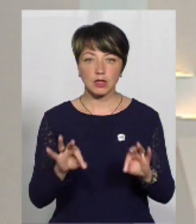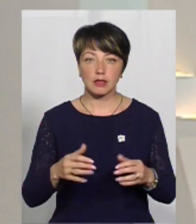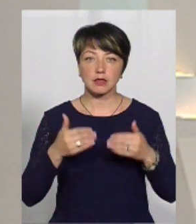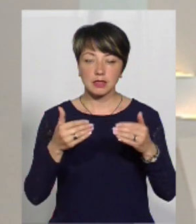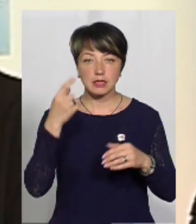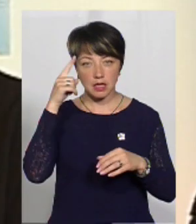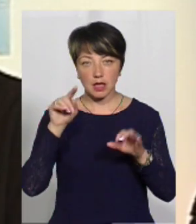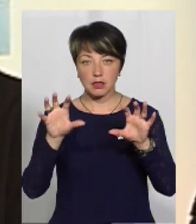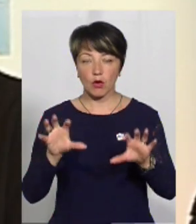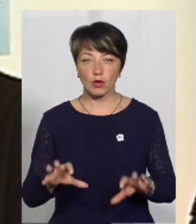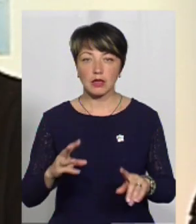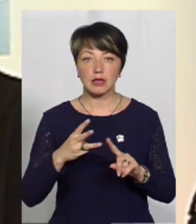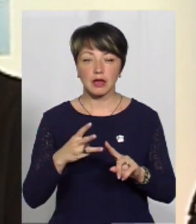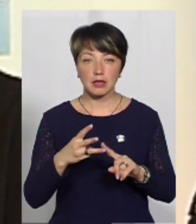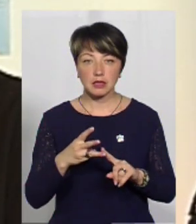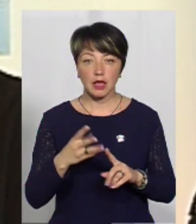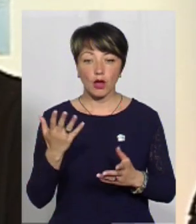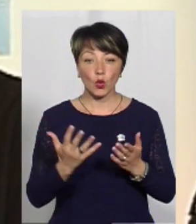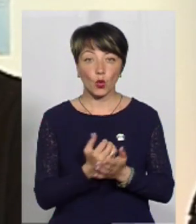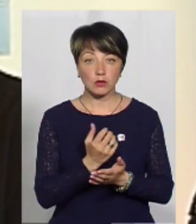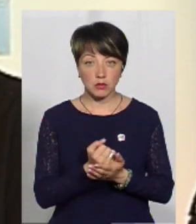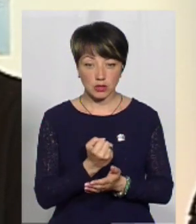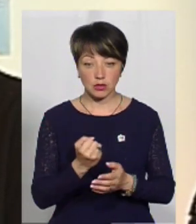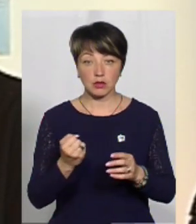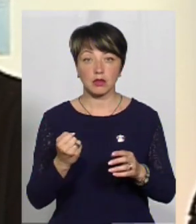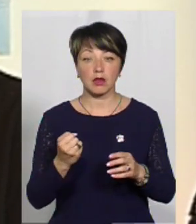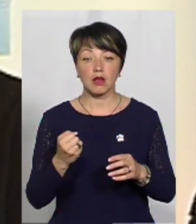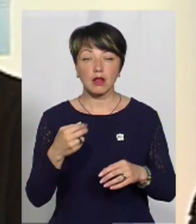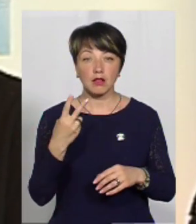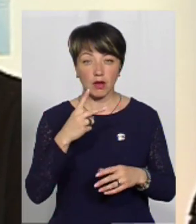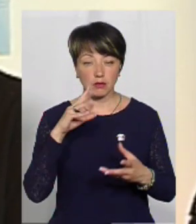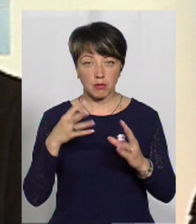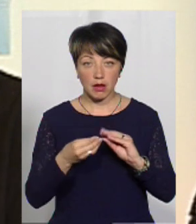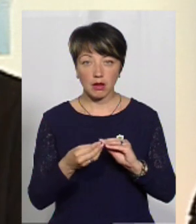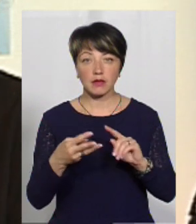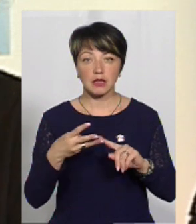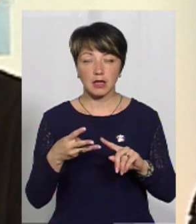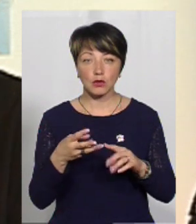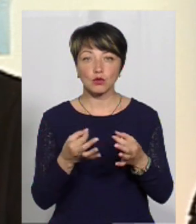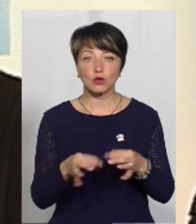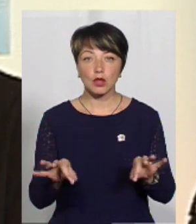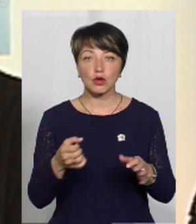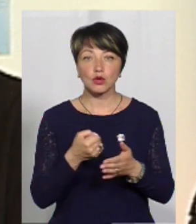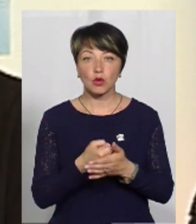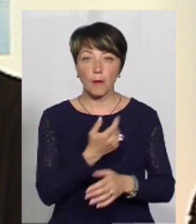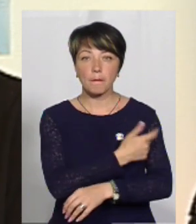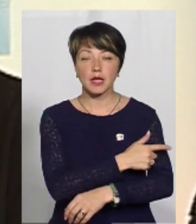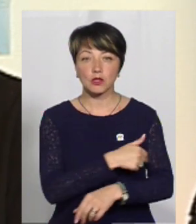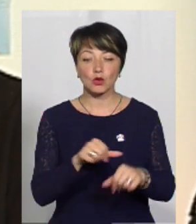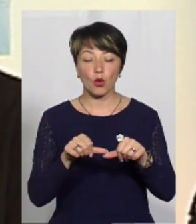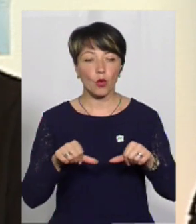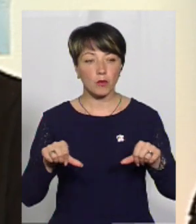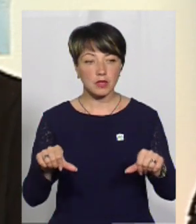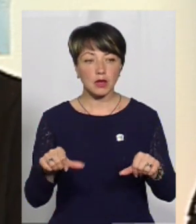знання законодавства. Після знання законодавства, якщо успішно також долає бар'єр 25 балів, допускається до проходження медичної